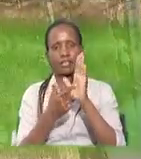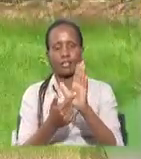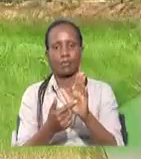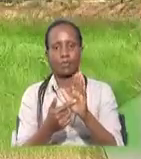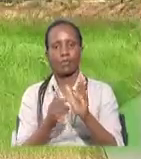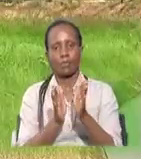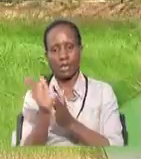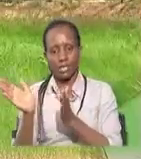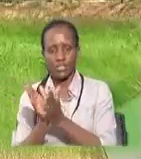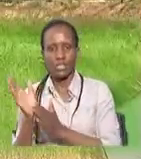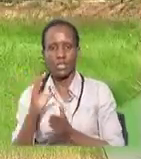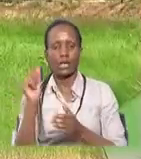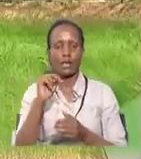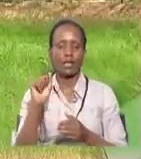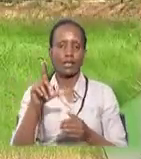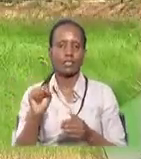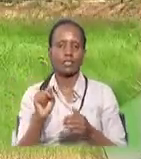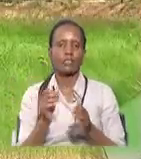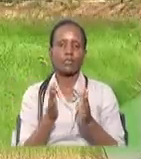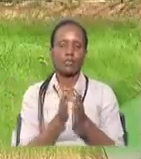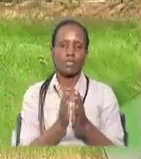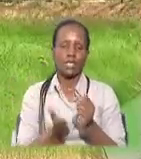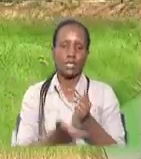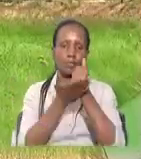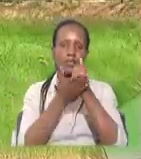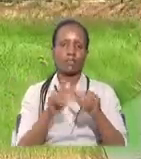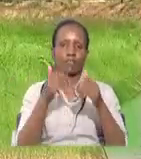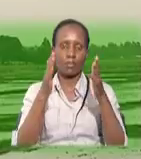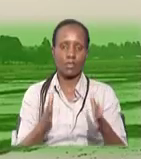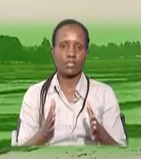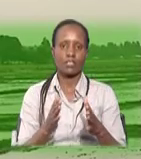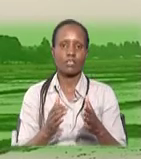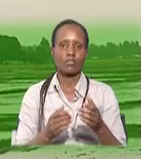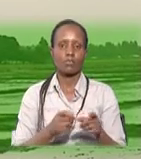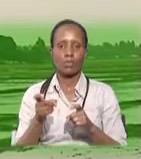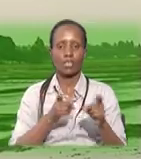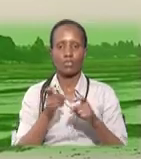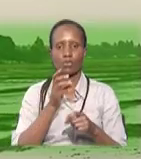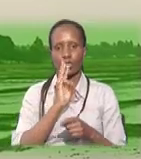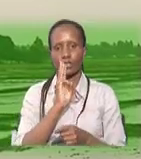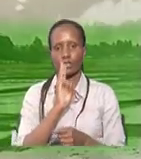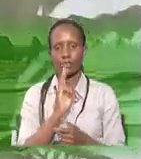intake, the branch canals, and also assisting farmers in managing water at the tertiary level.